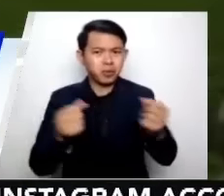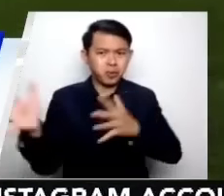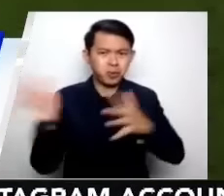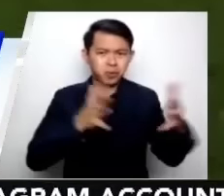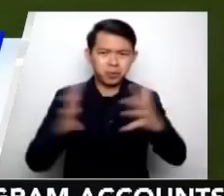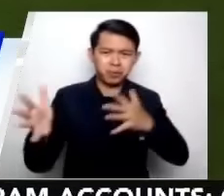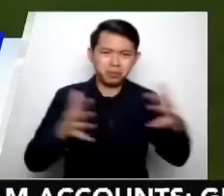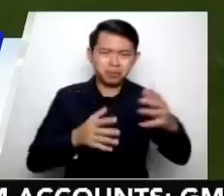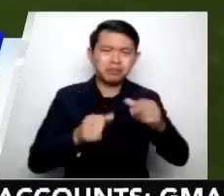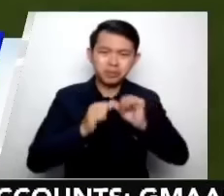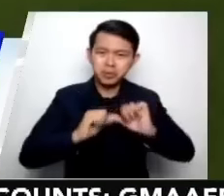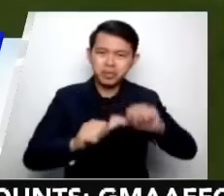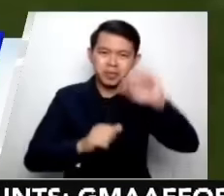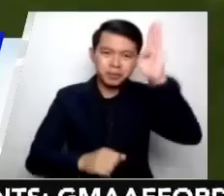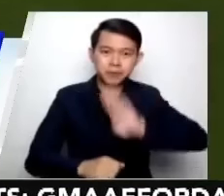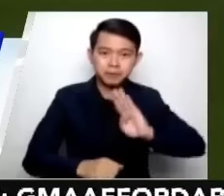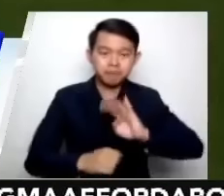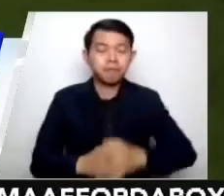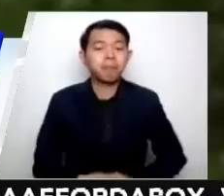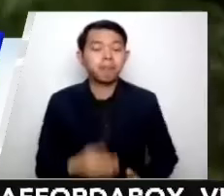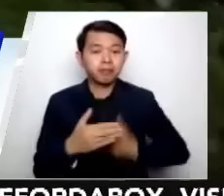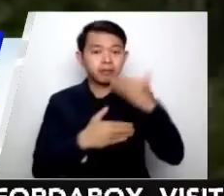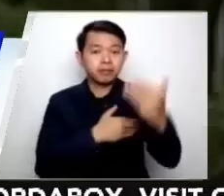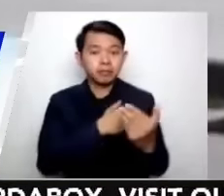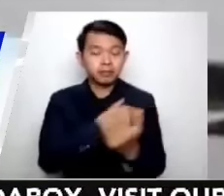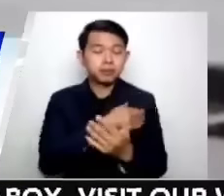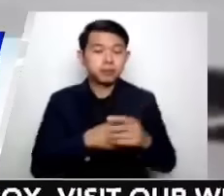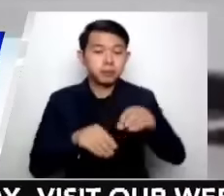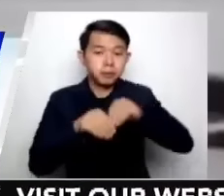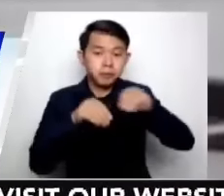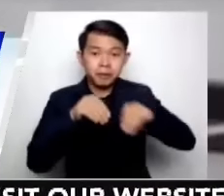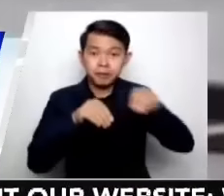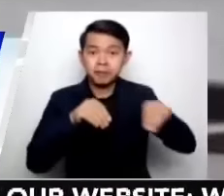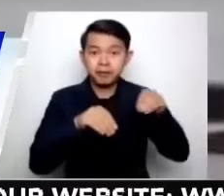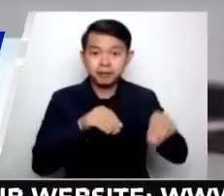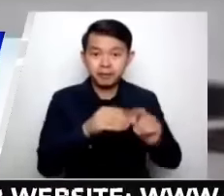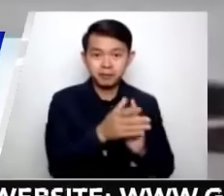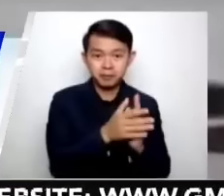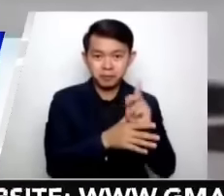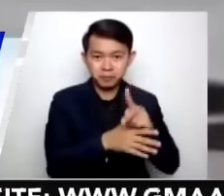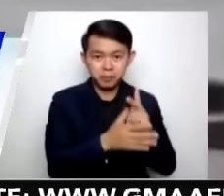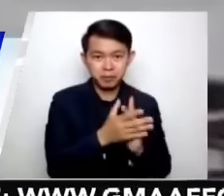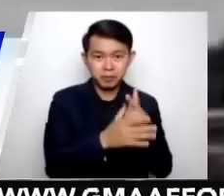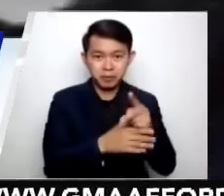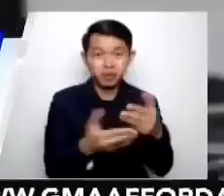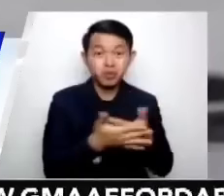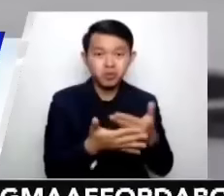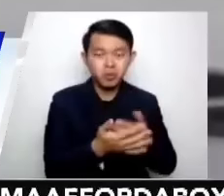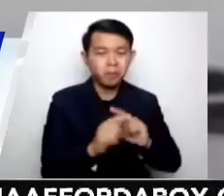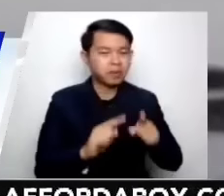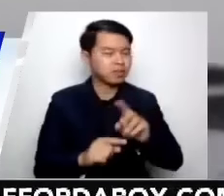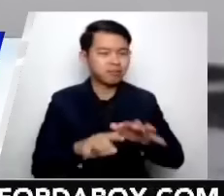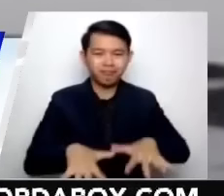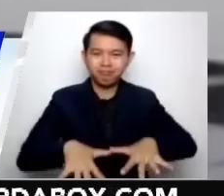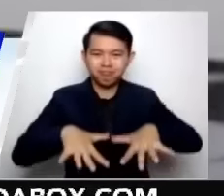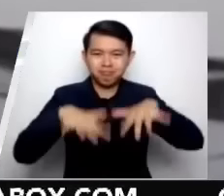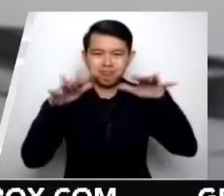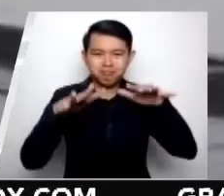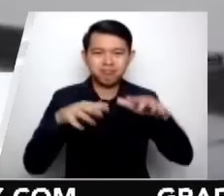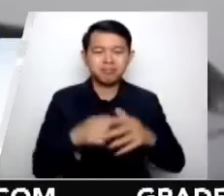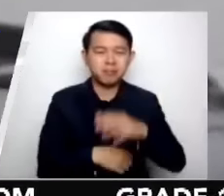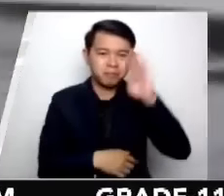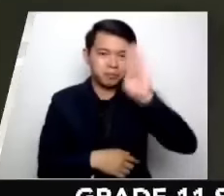tanim lang po mga palay na yan pero lubog na po sa baha. Nanalasa rin ang bagyong Julian sa Cagayan.